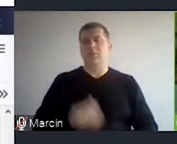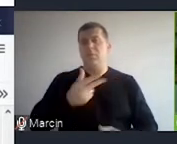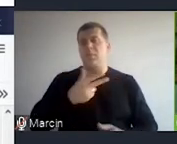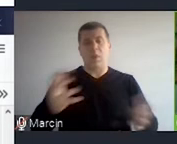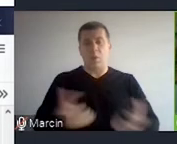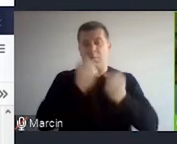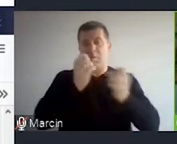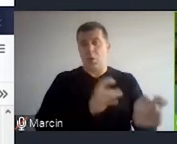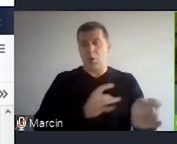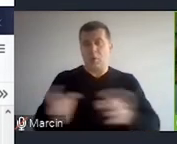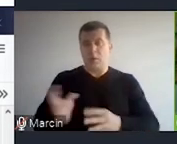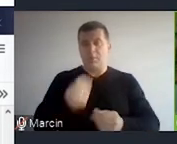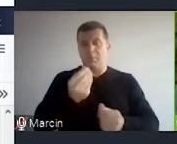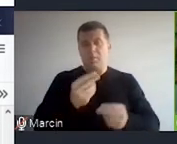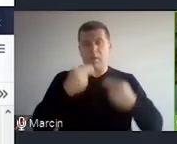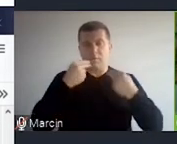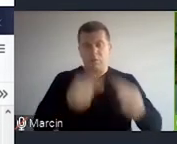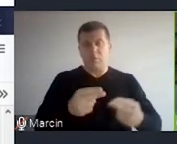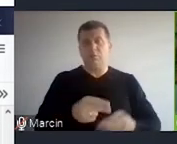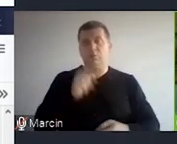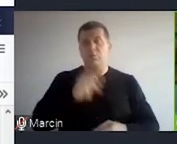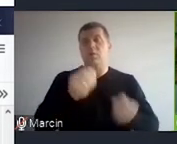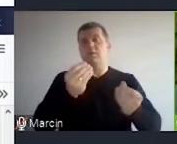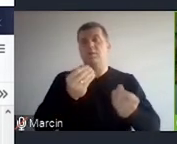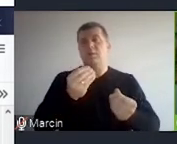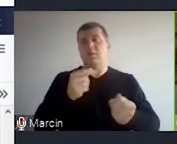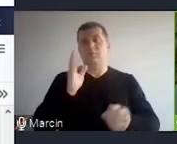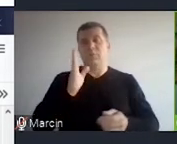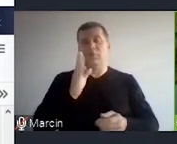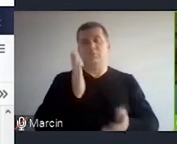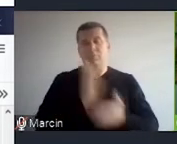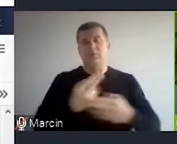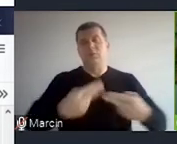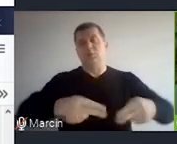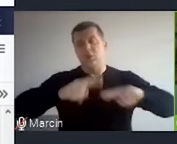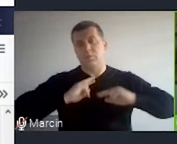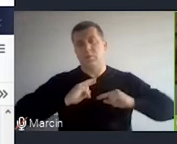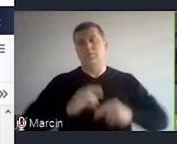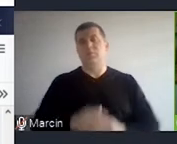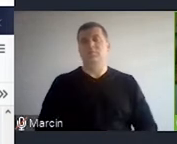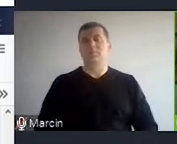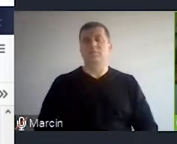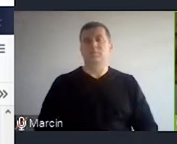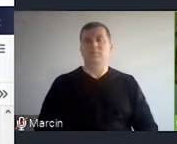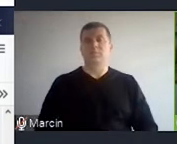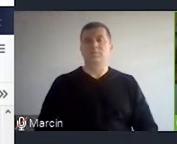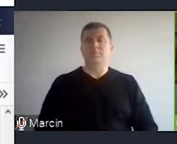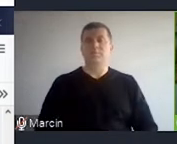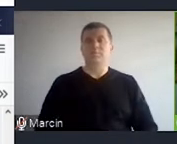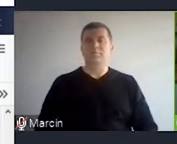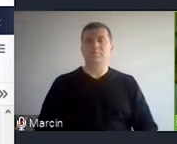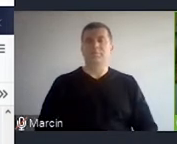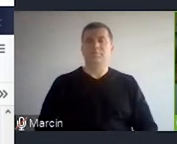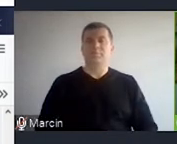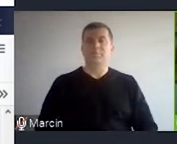wyłapią tego od razu, że pieniądze wróciły, to w końcu finanse zreflektują się i odbiją te środki.